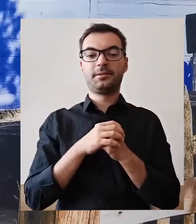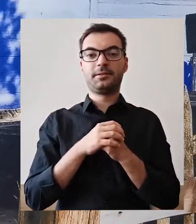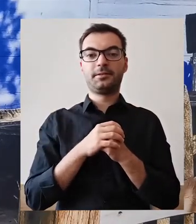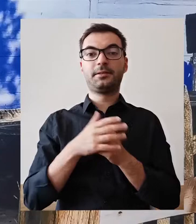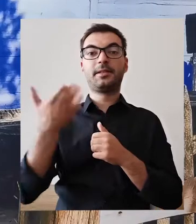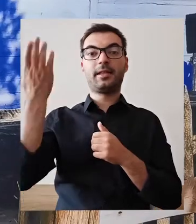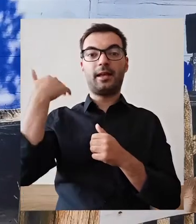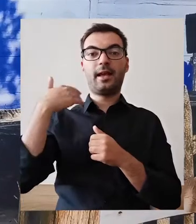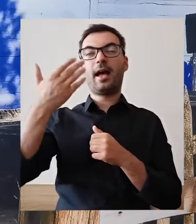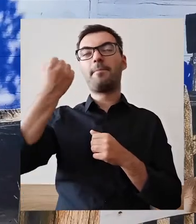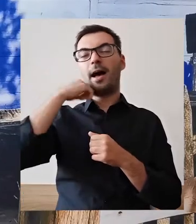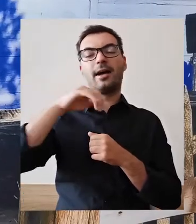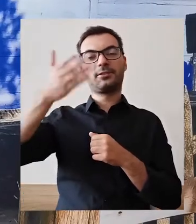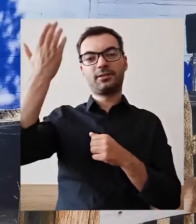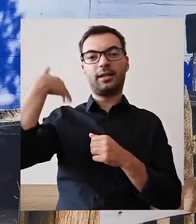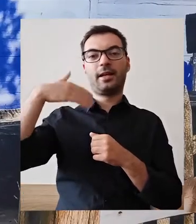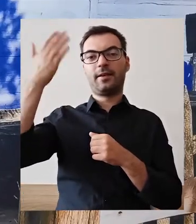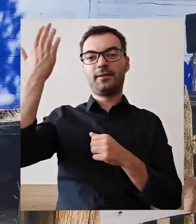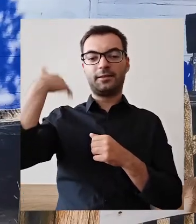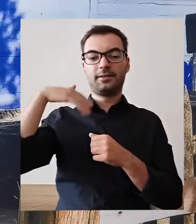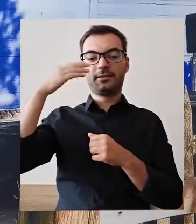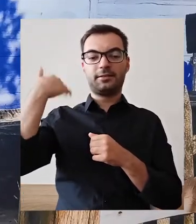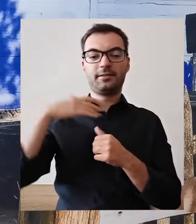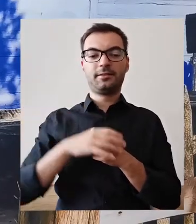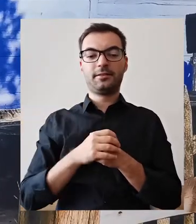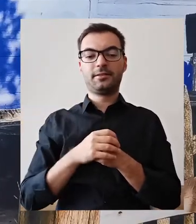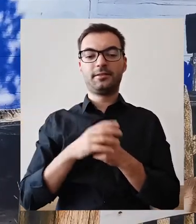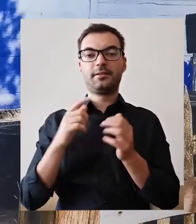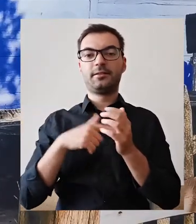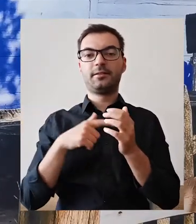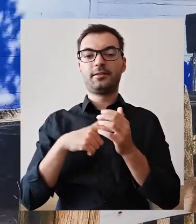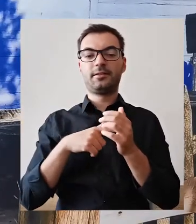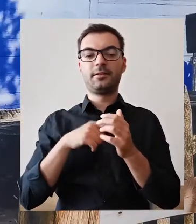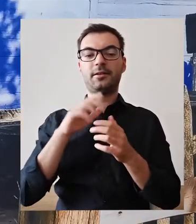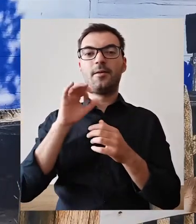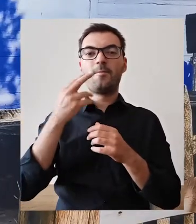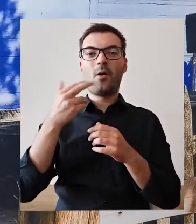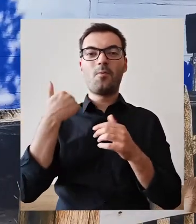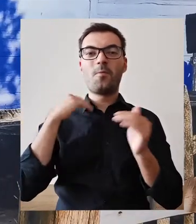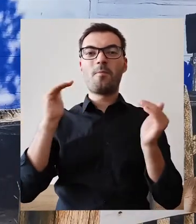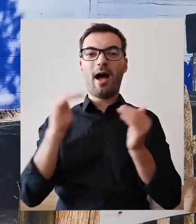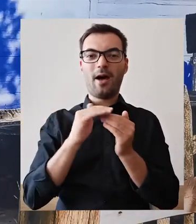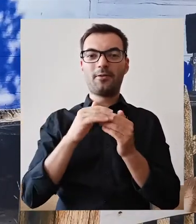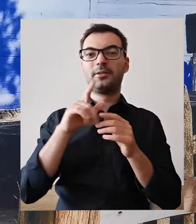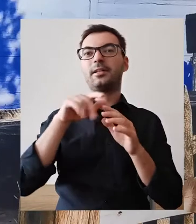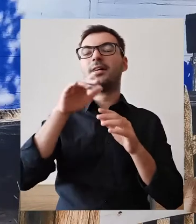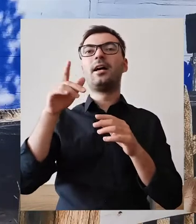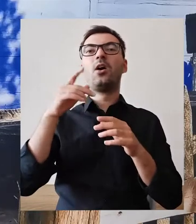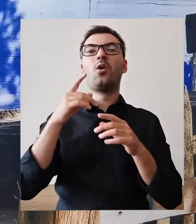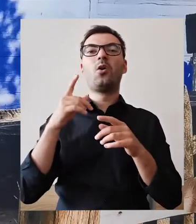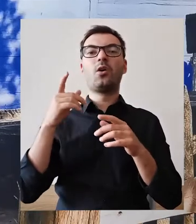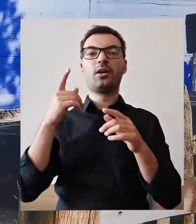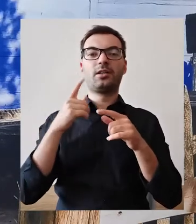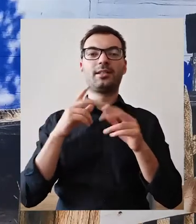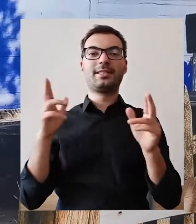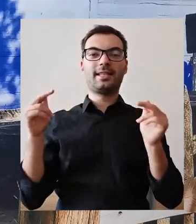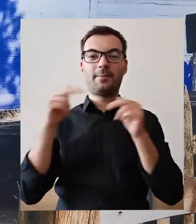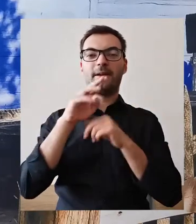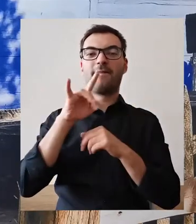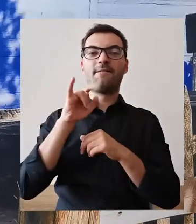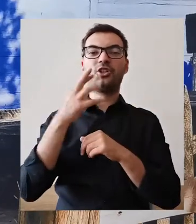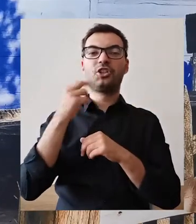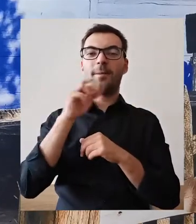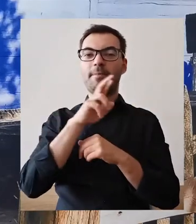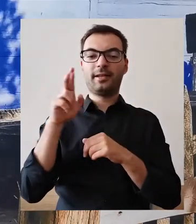dawno bardzo dawno bym był jeszcze mały a teraz mam siły i pochyły do ogrodu wyższymi razem z brzmiącego